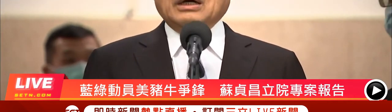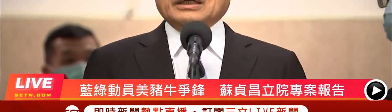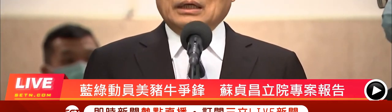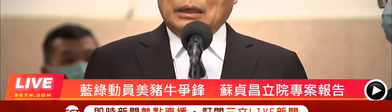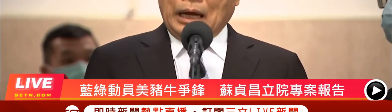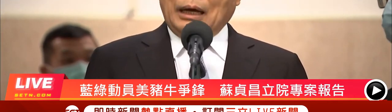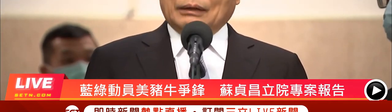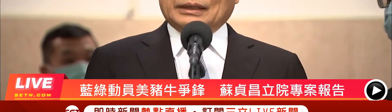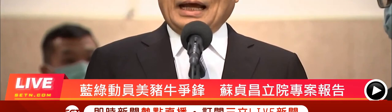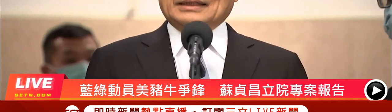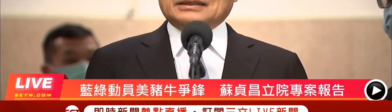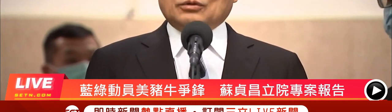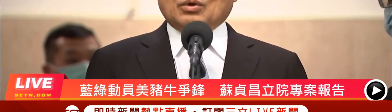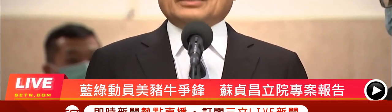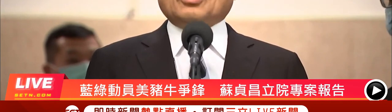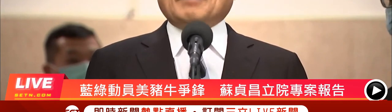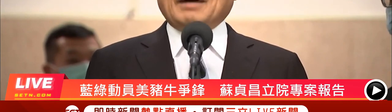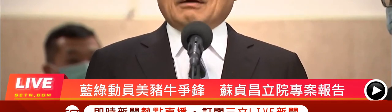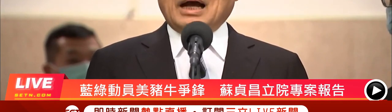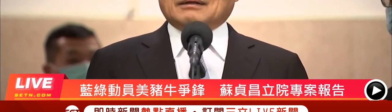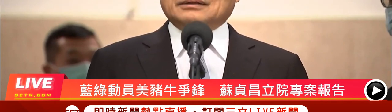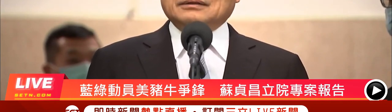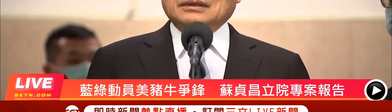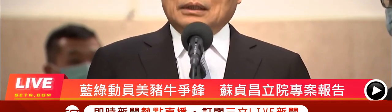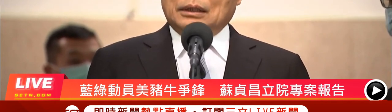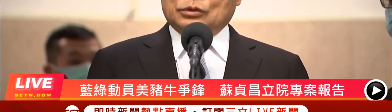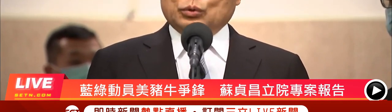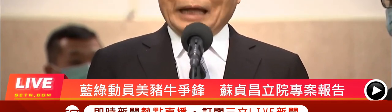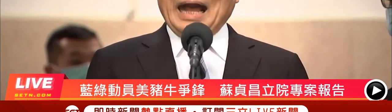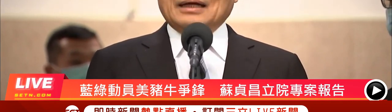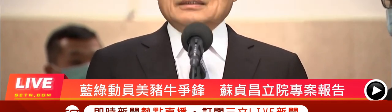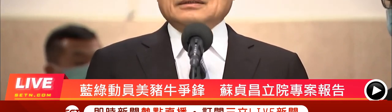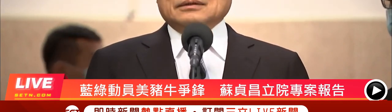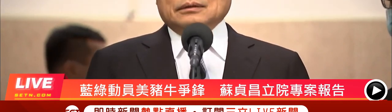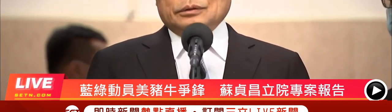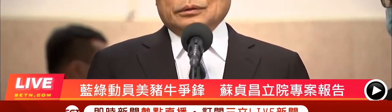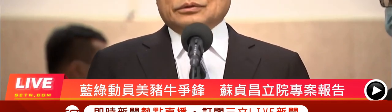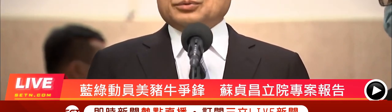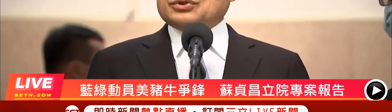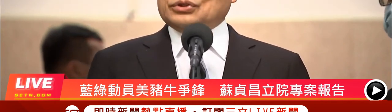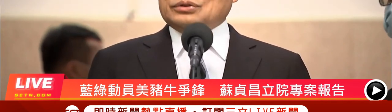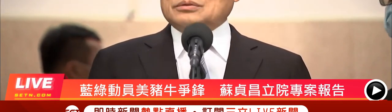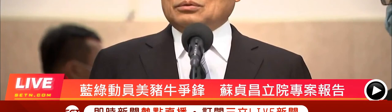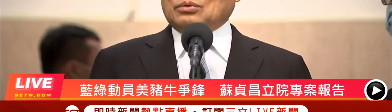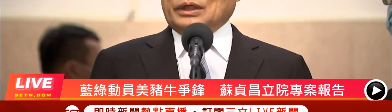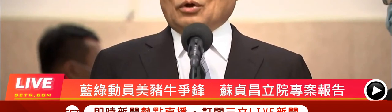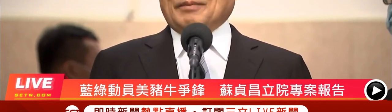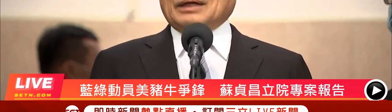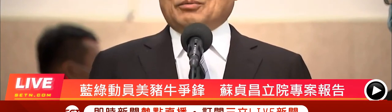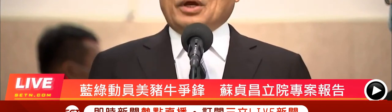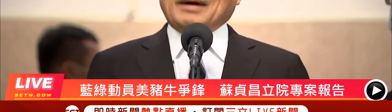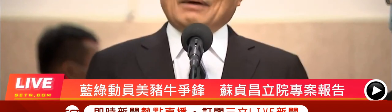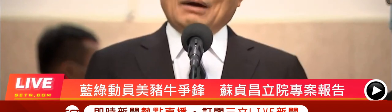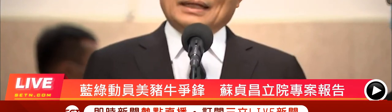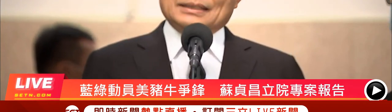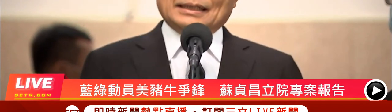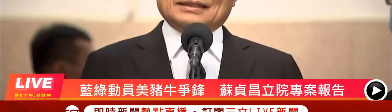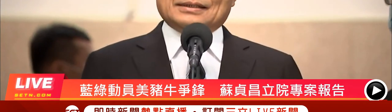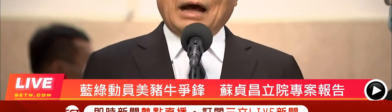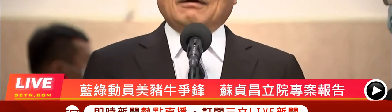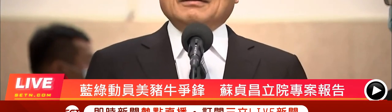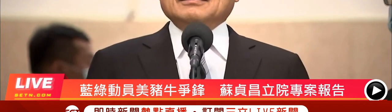有好好的来跟国人同胞报告，阻挡，是不是国人同胞就没有办法